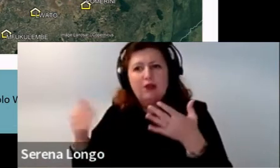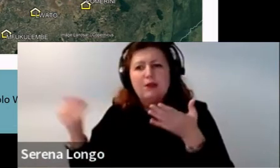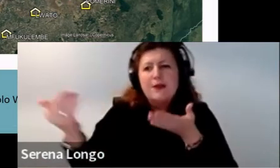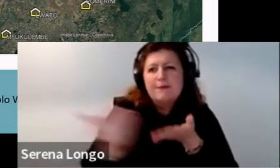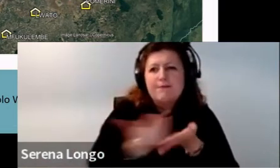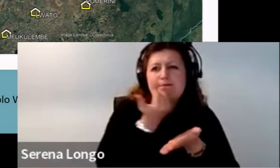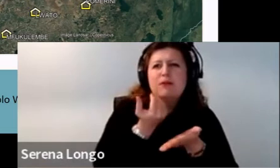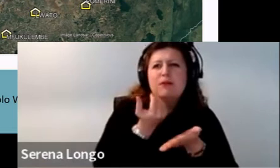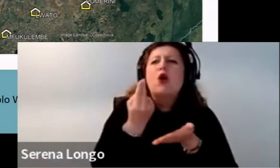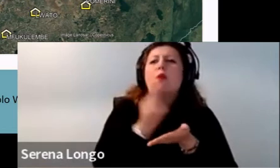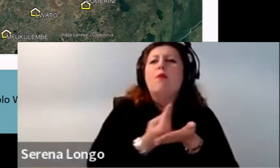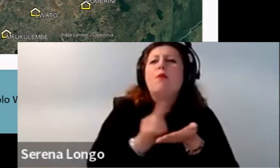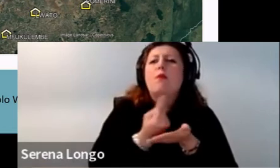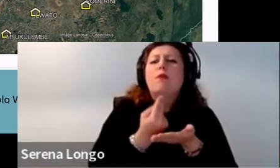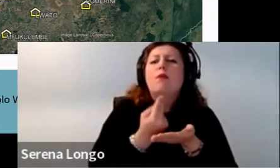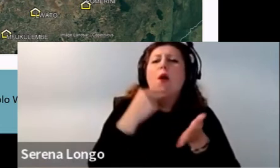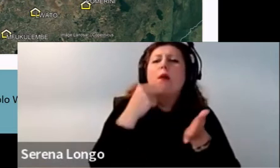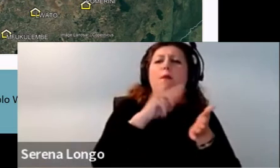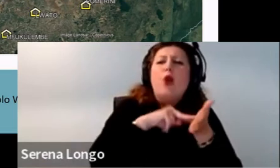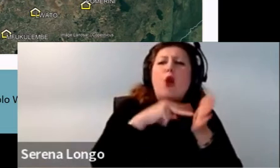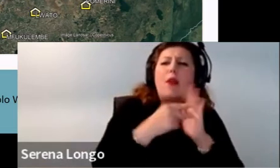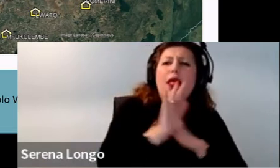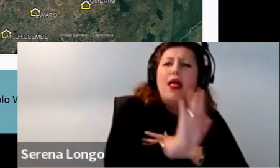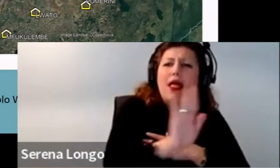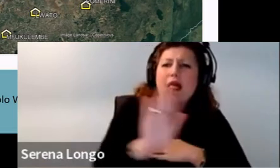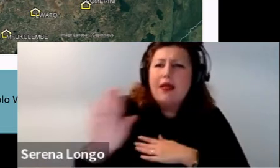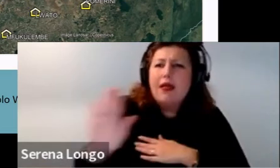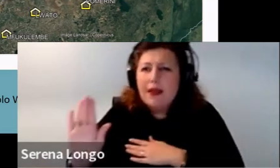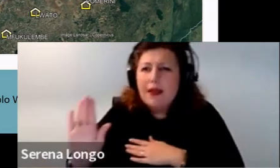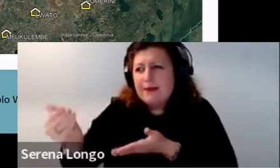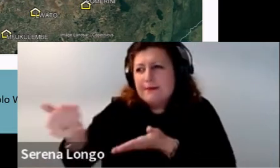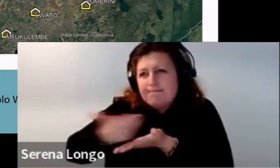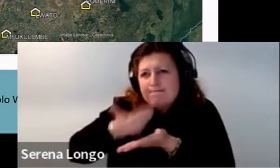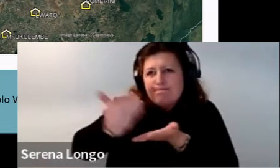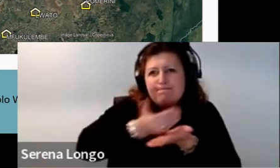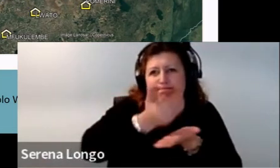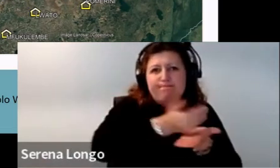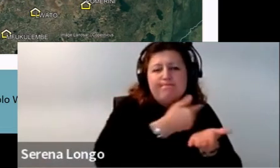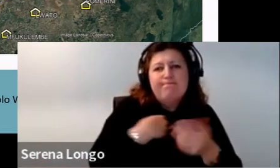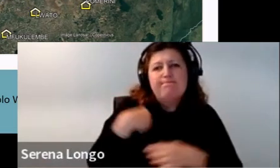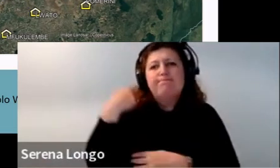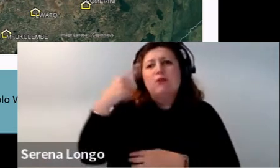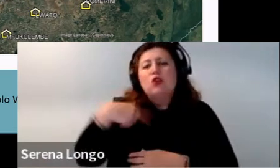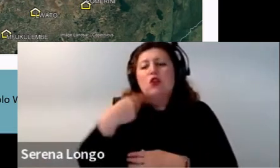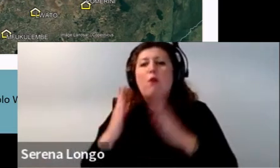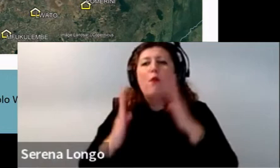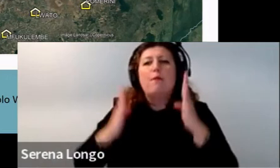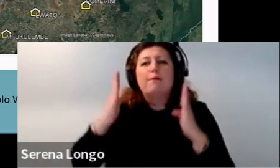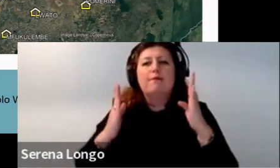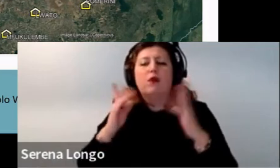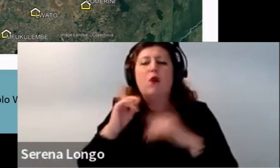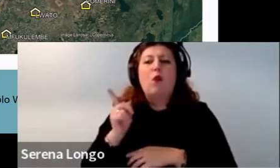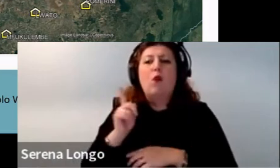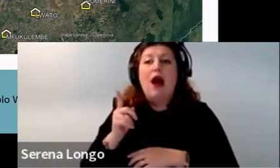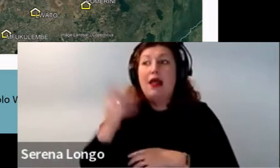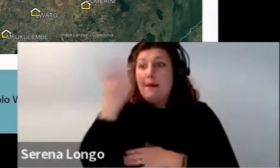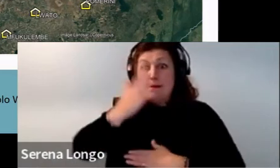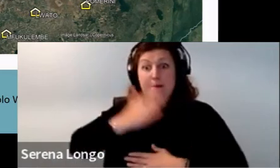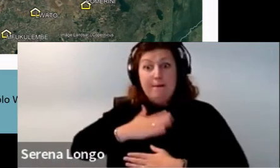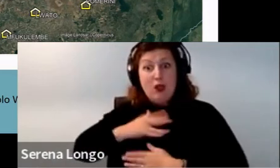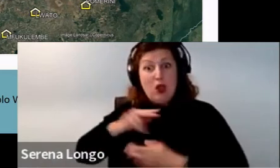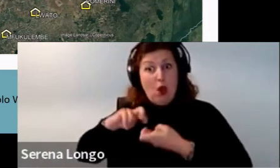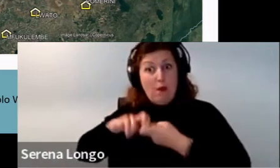sempre attraverso le riunioni partecipate di cui parlavamo prima, quindi non un'analisi delle problematiche nostra,